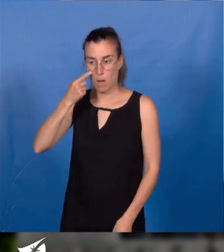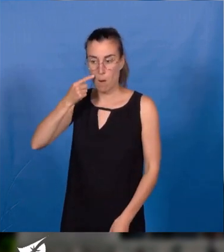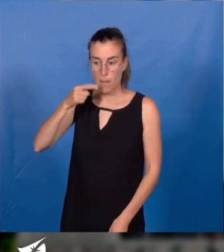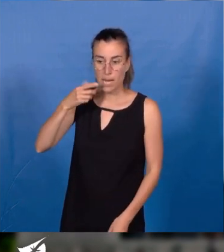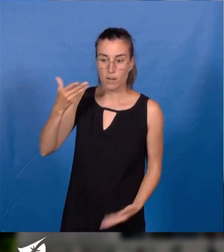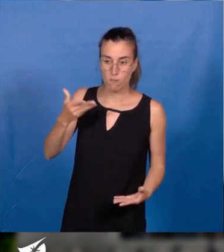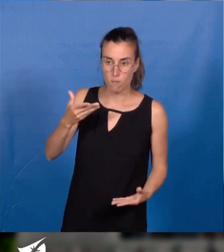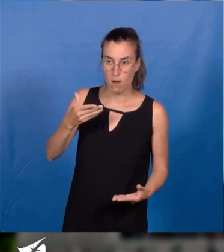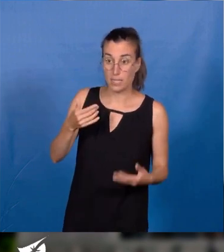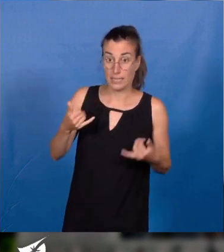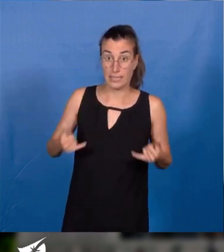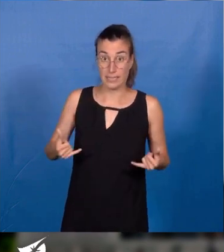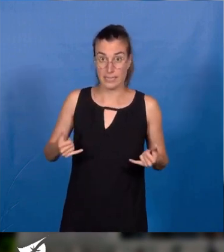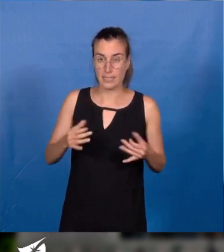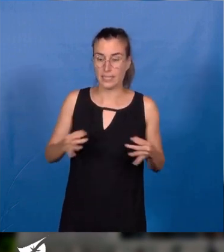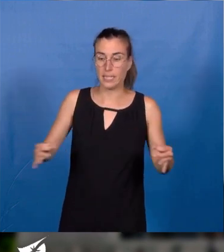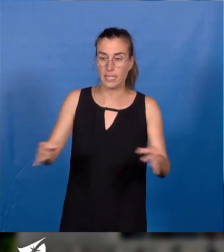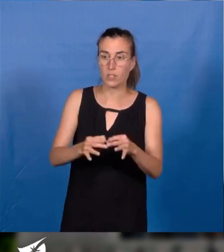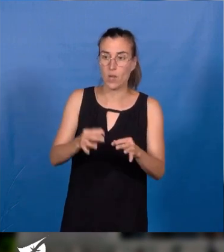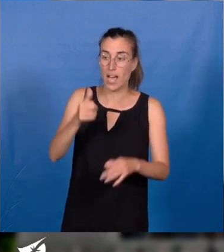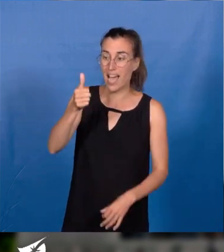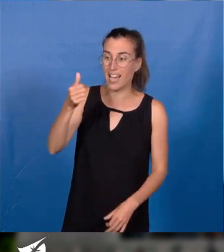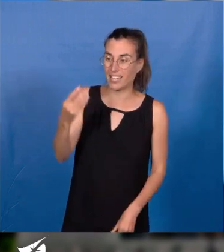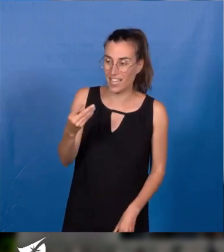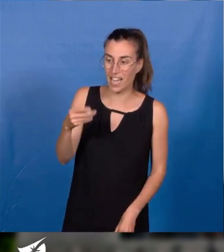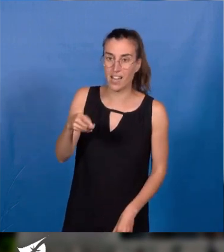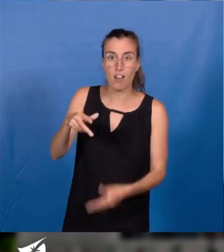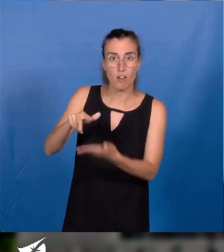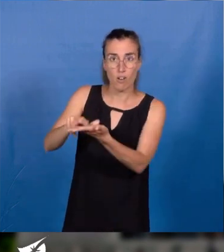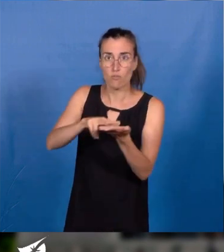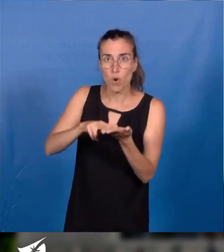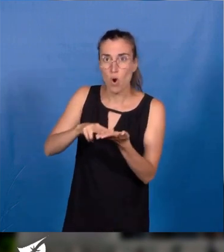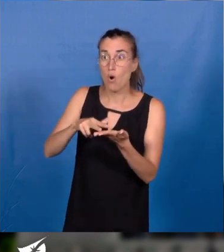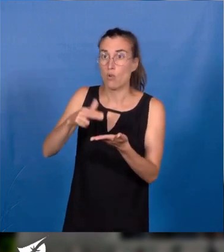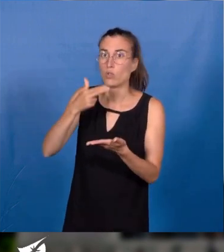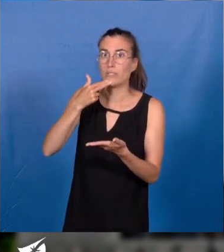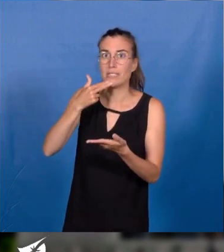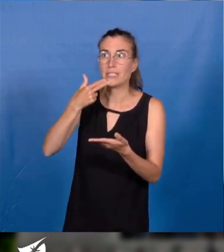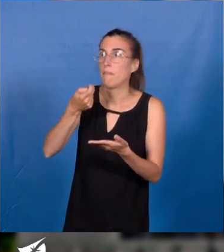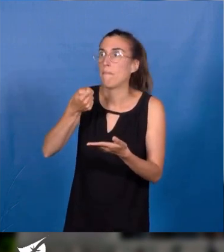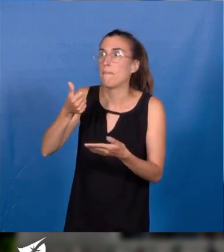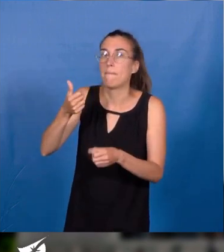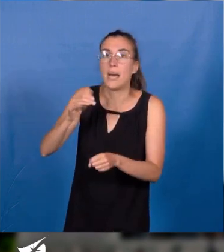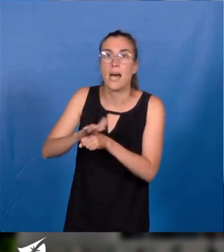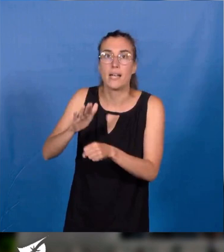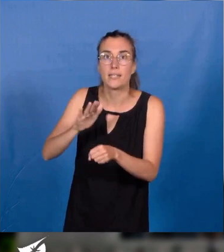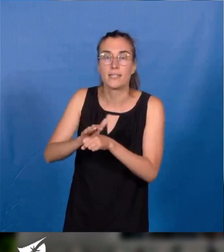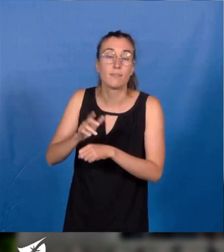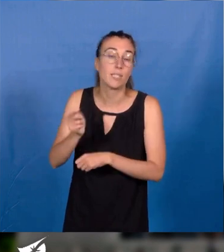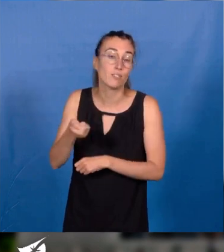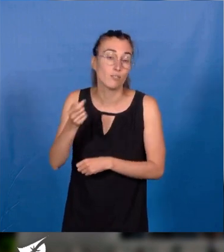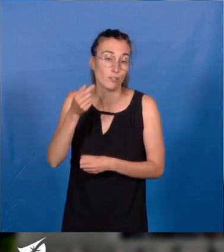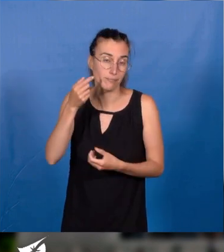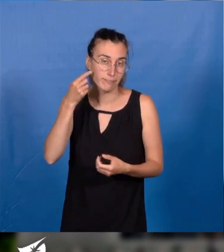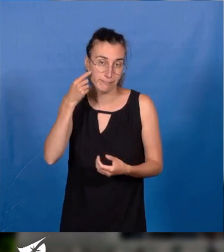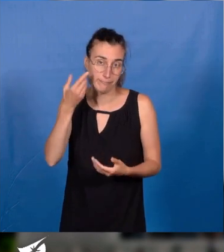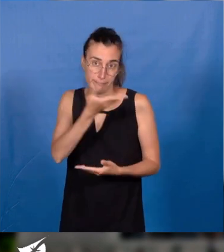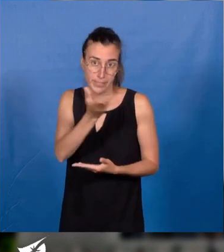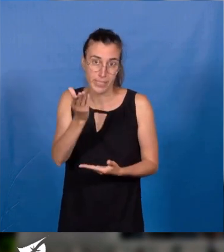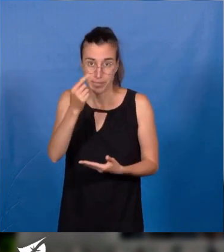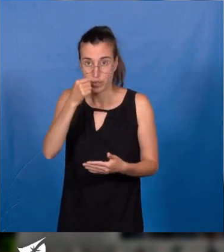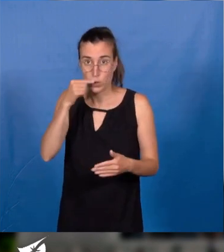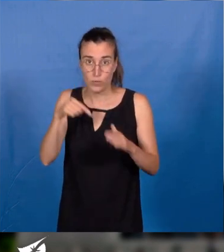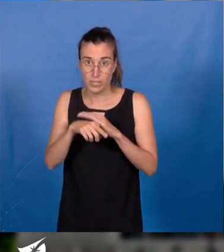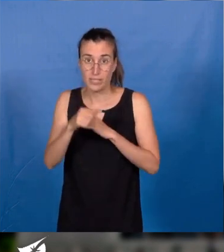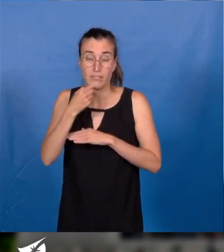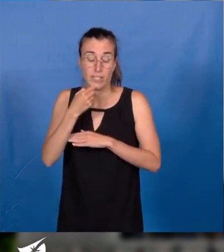de notre territoire sont sous-occupés. Alors ça veut dire quoi? Ça veut dire en gros, on imagine bien des personnes âgées qui ont du mal